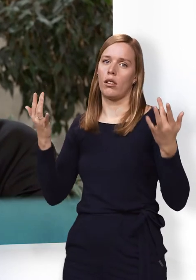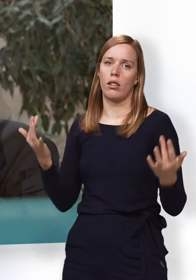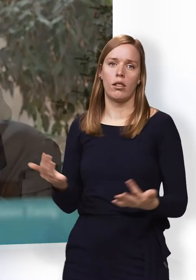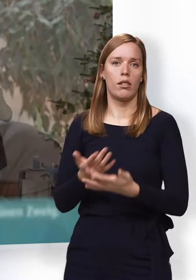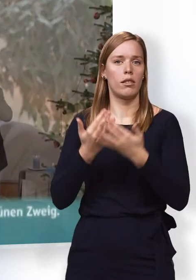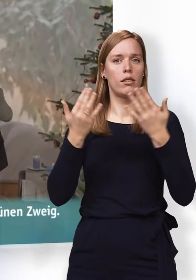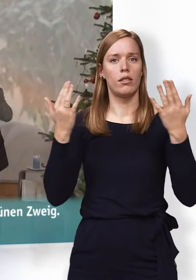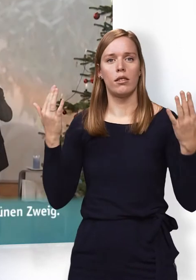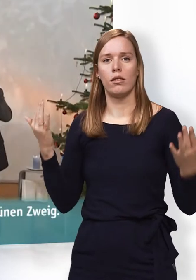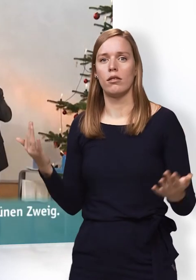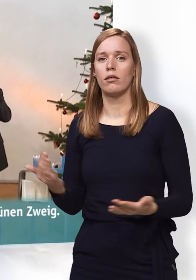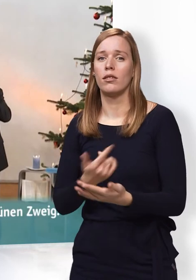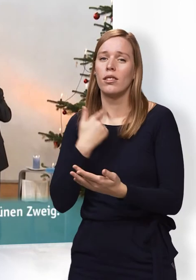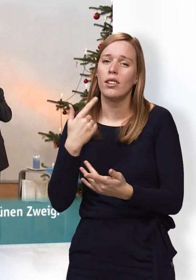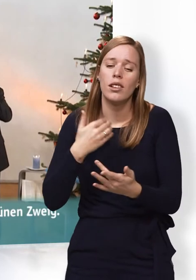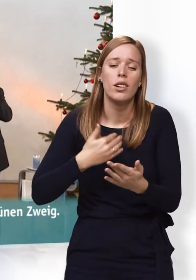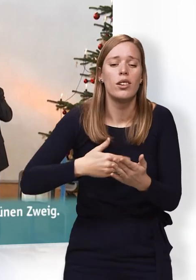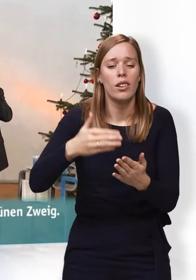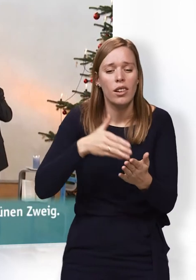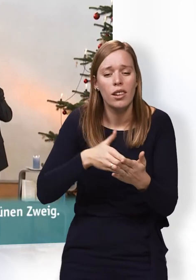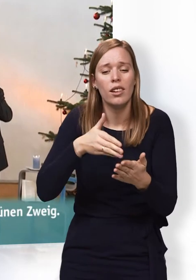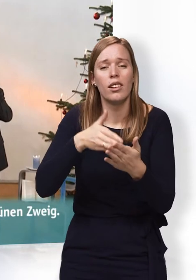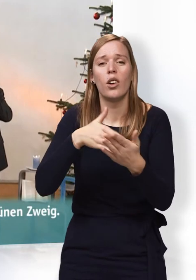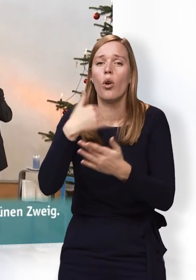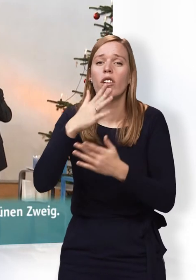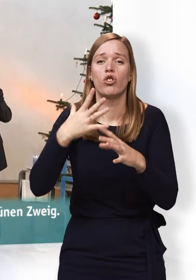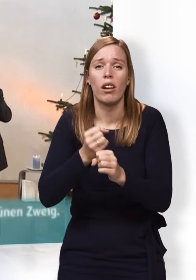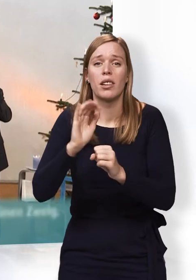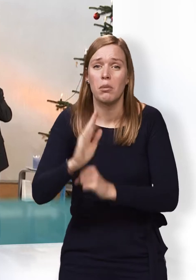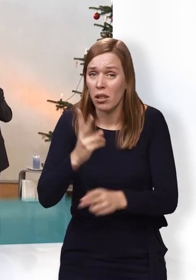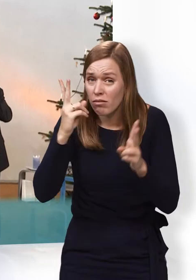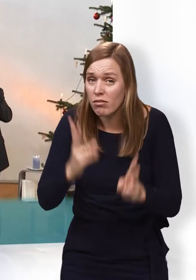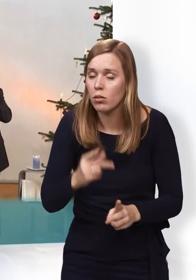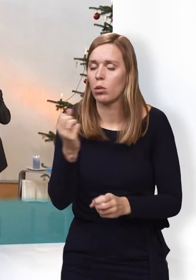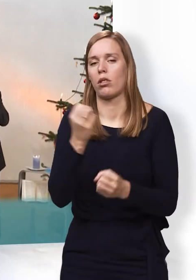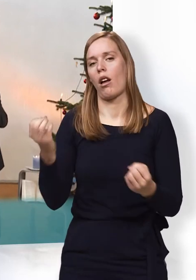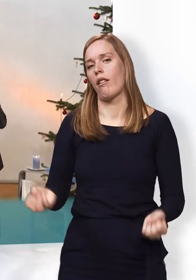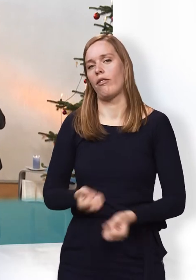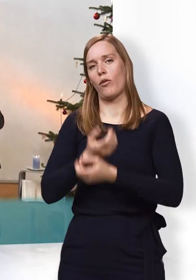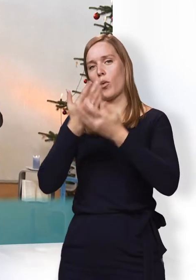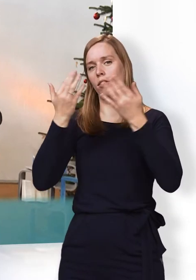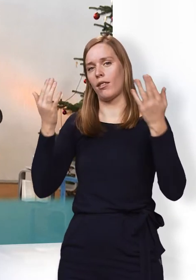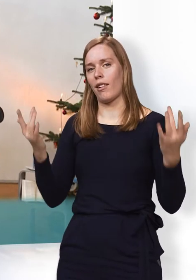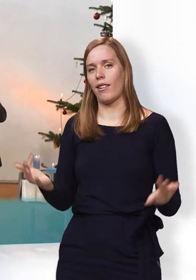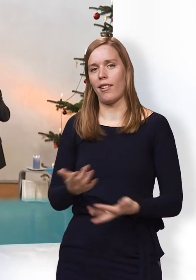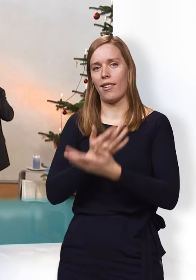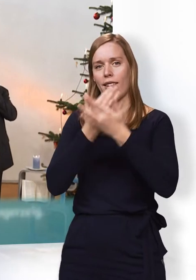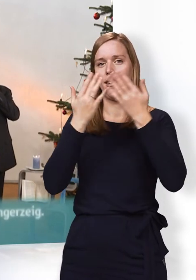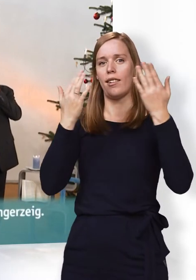Wunder, kämen wir endlich noch auf einen grünen Zweig. Das wäre ein